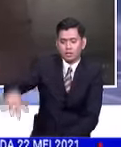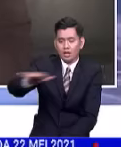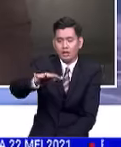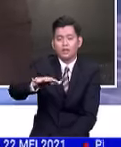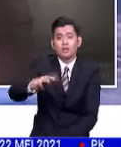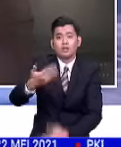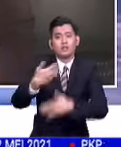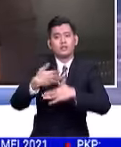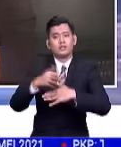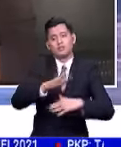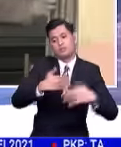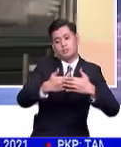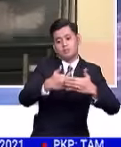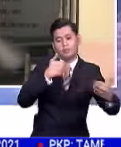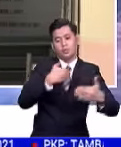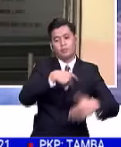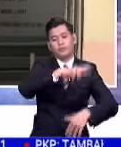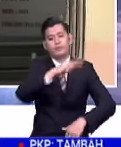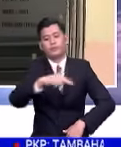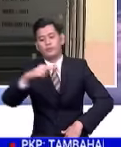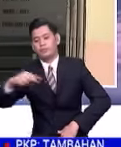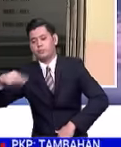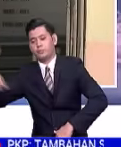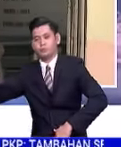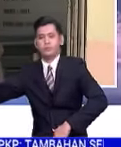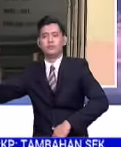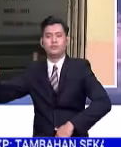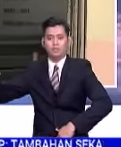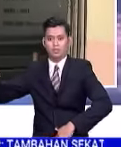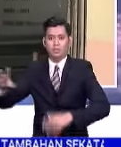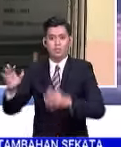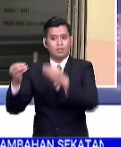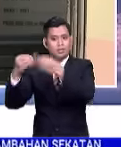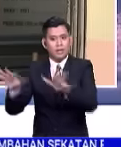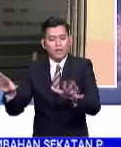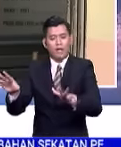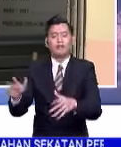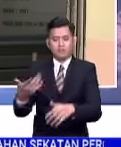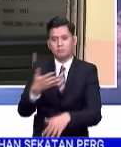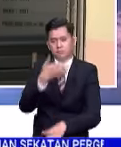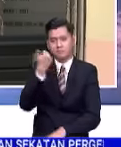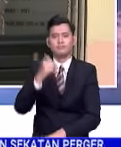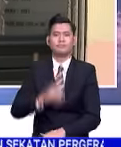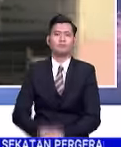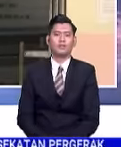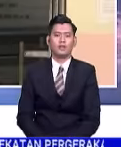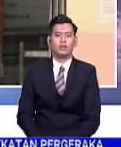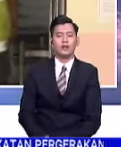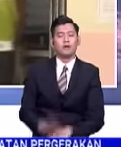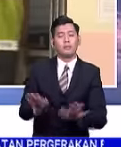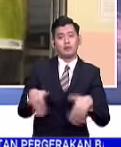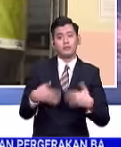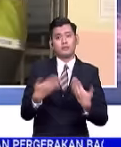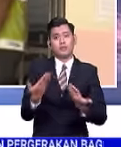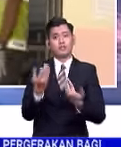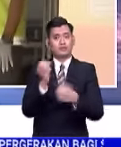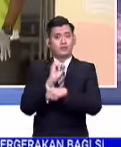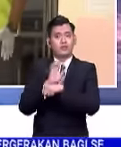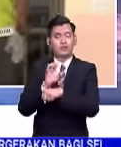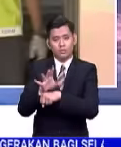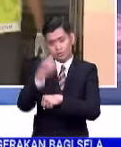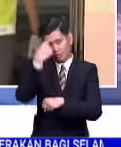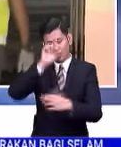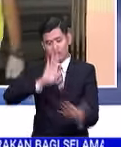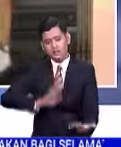sebelum dihanyutkan oleh arus deras. Okey, baik tuan, dari kesiapsiagaan pasukan bomba sendiri khasnya di daerah Beaufort ini untuk